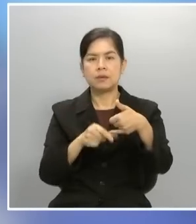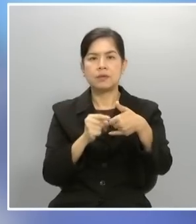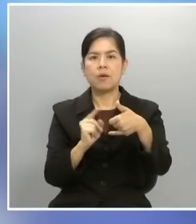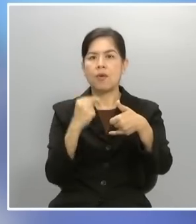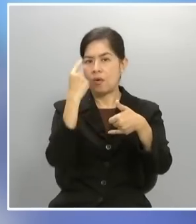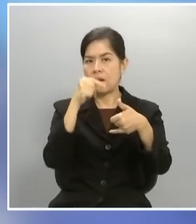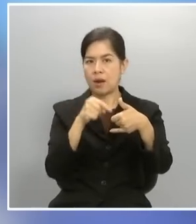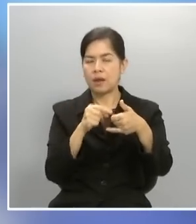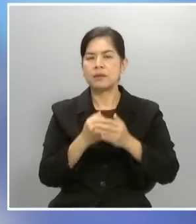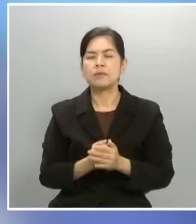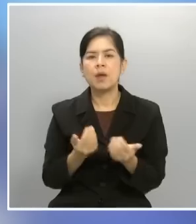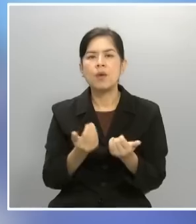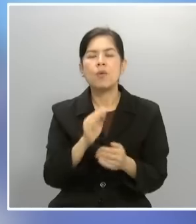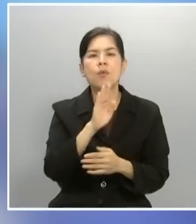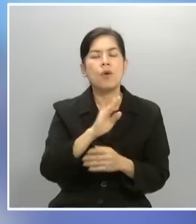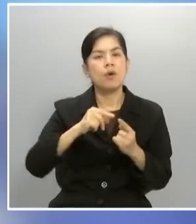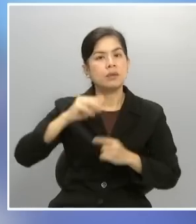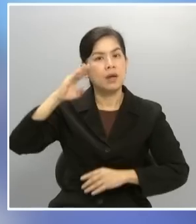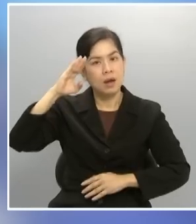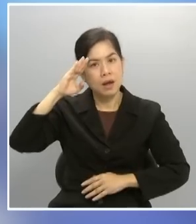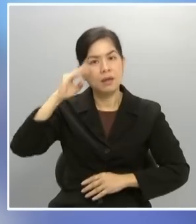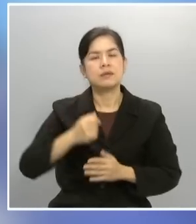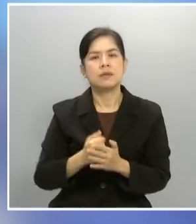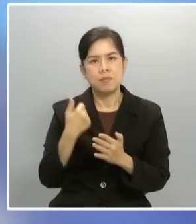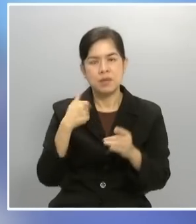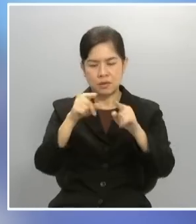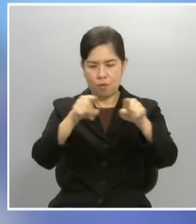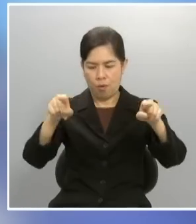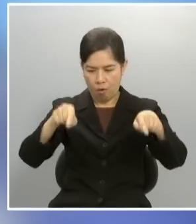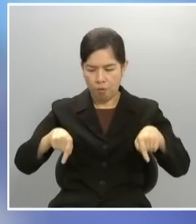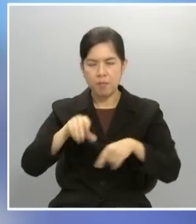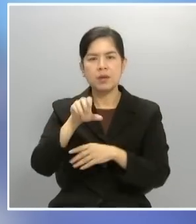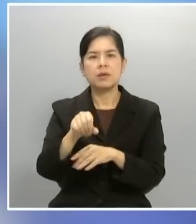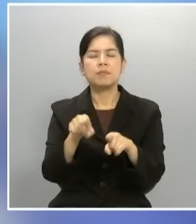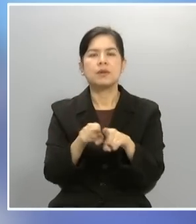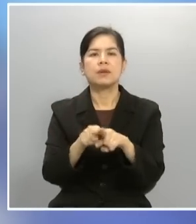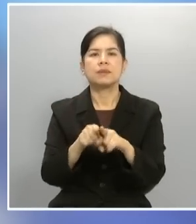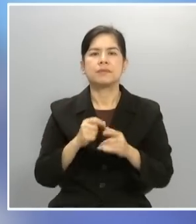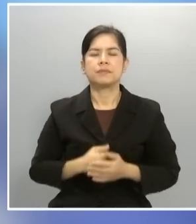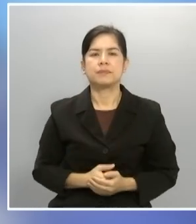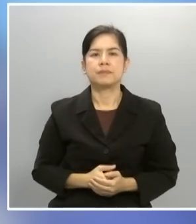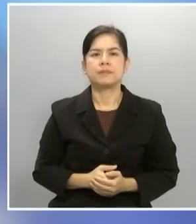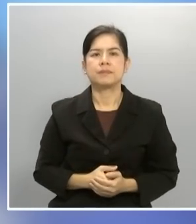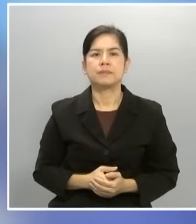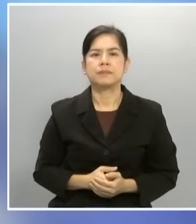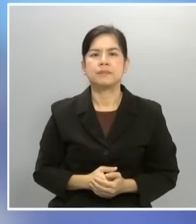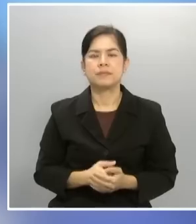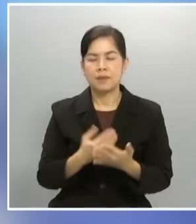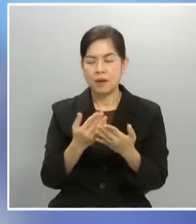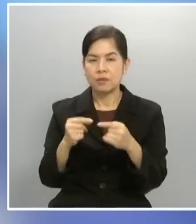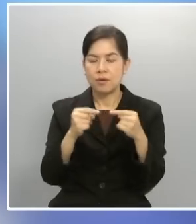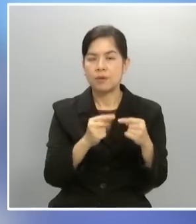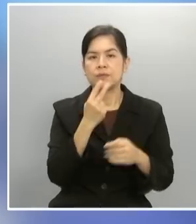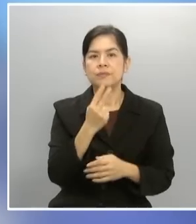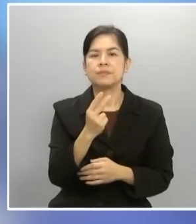ลูกนายพลคนนึงและเป็นหนึ่งในคนที่ถูกออกหมายจับนะฮะอ่ะโอเคประเด็นต่อไปครับคุณ